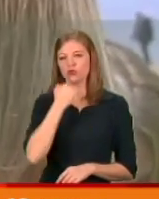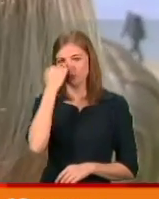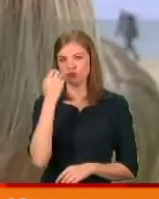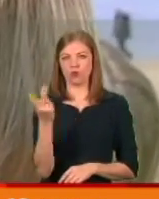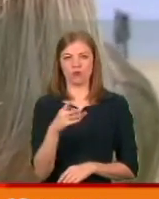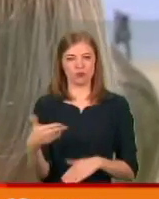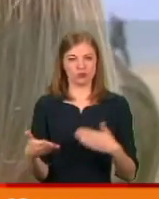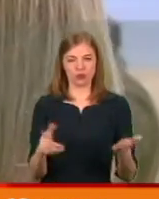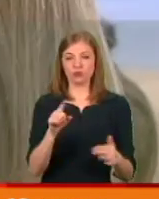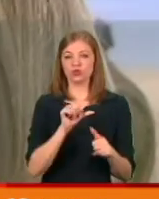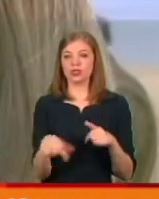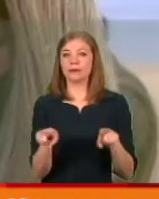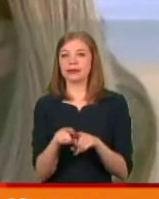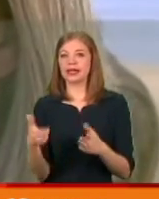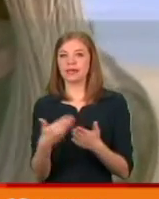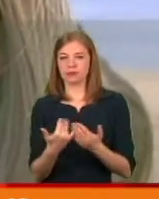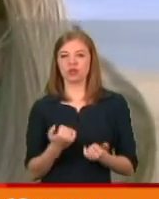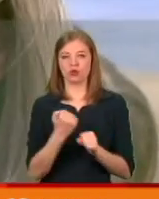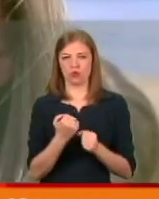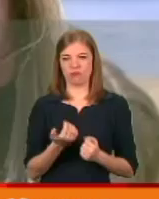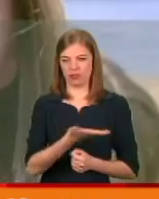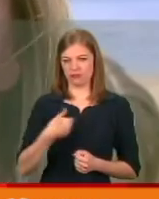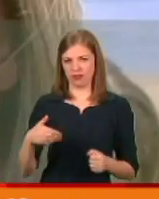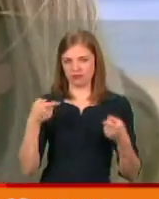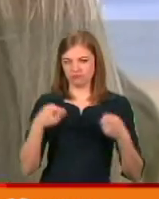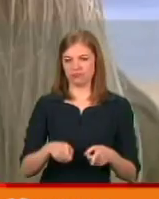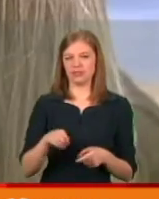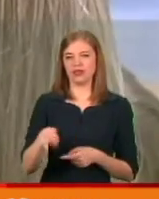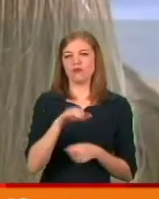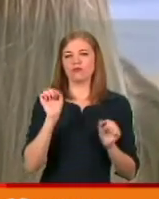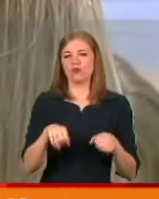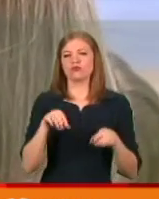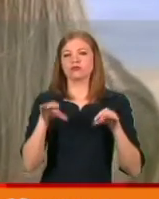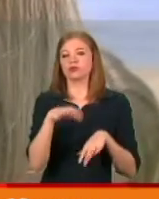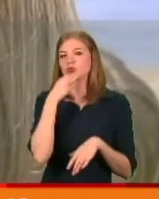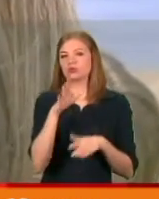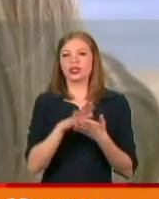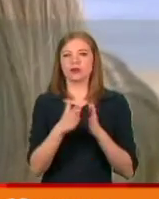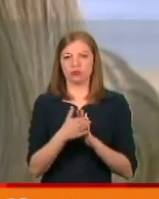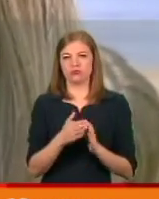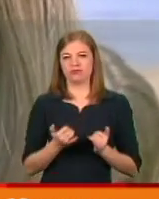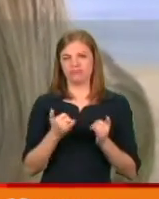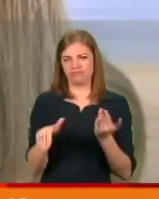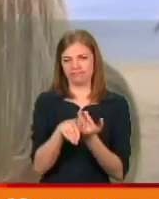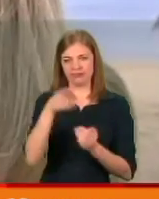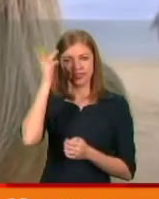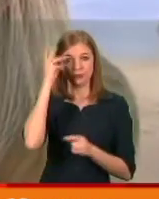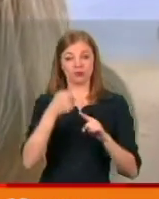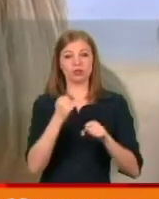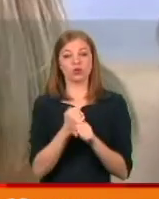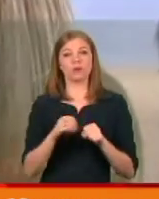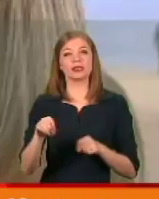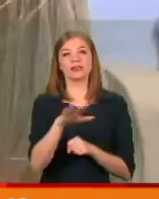обом сторонам, бо самі такі приклади роблять нас європейцями, здатними владнати будь-які проблеми за допомогою дипломатії. Це робить